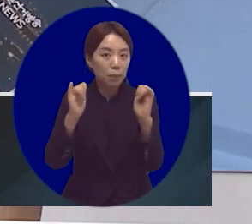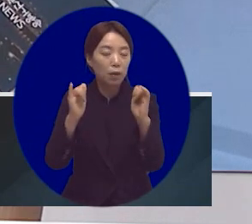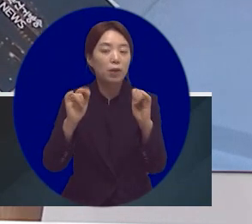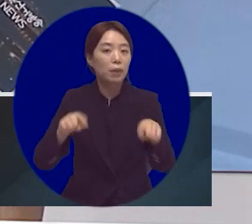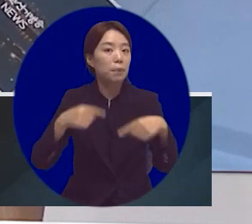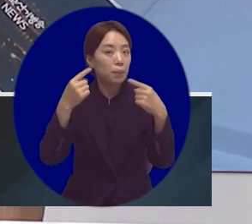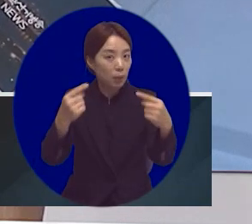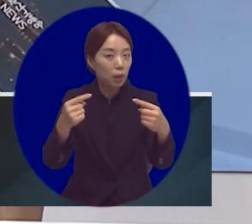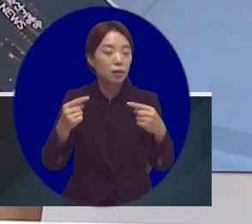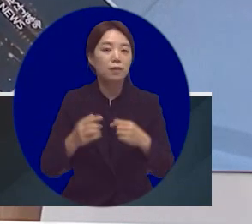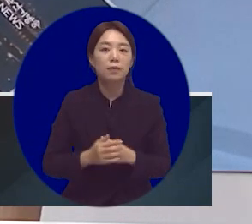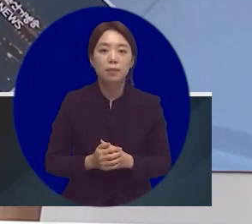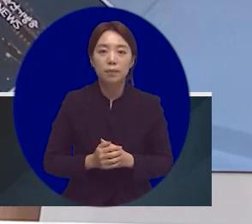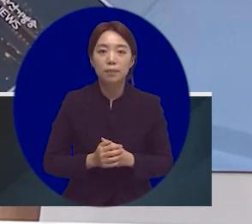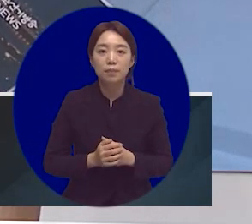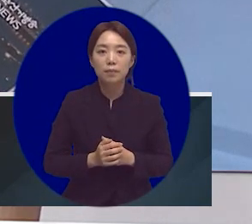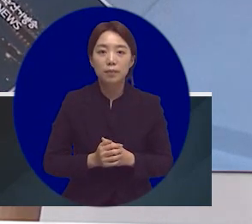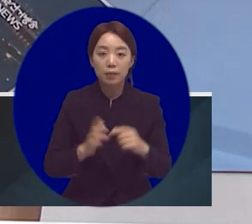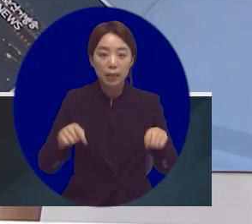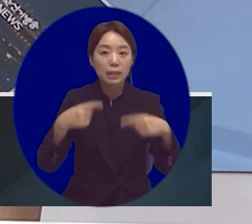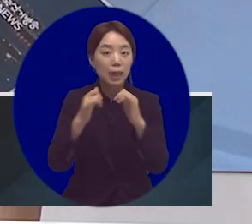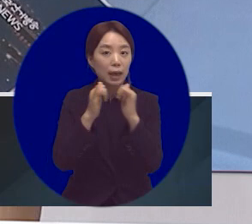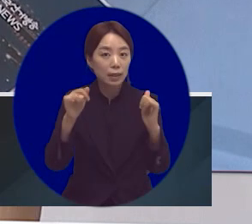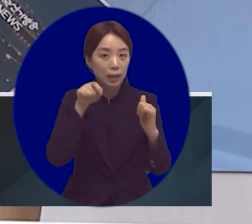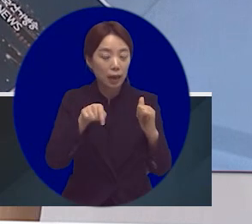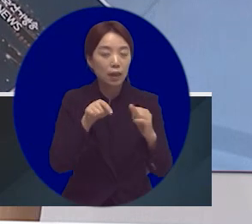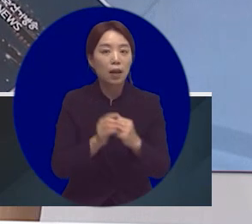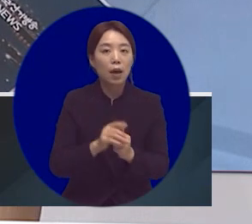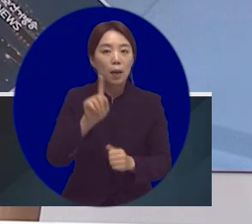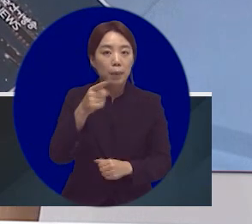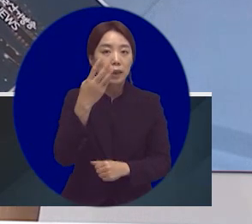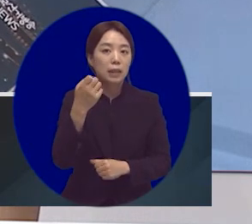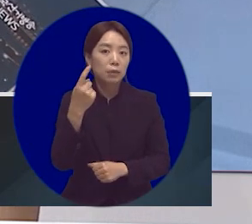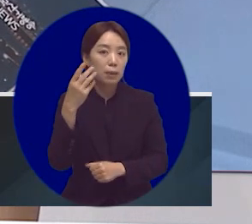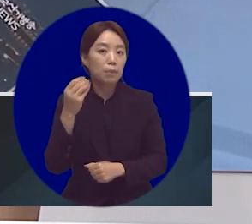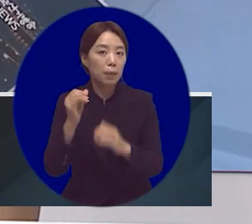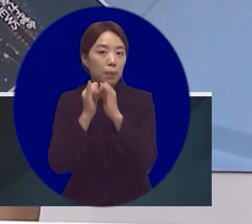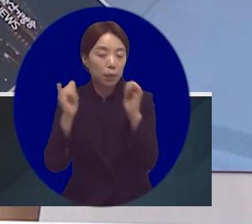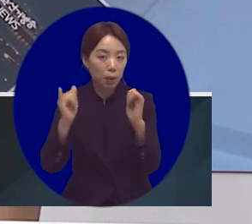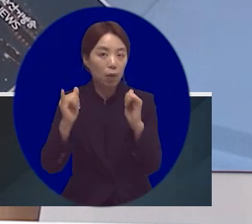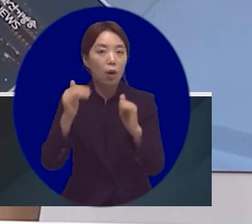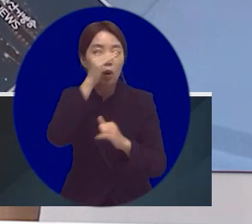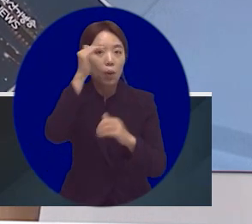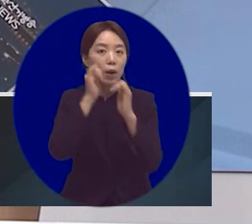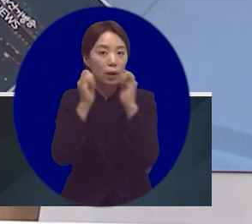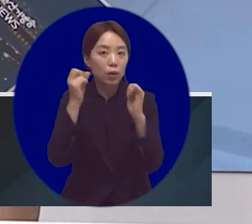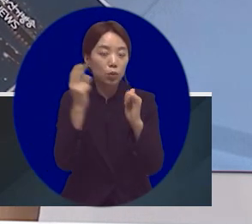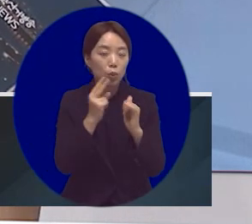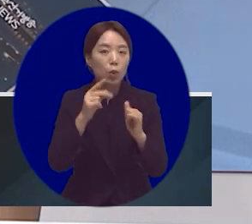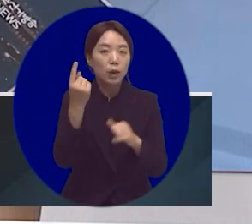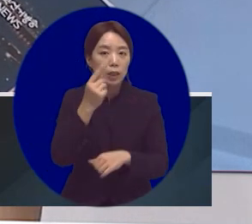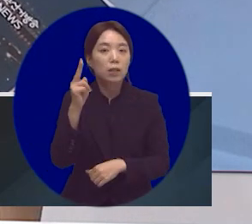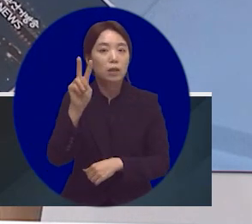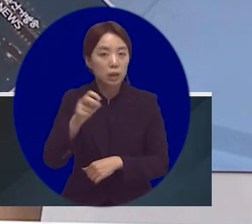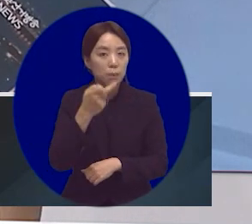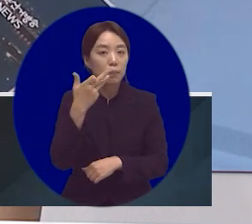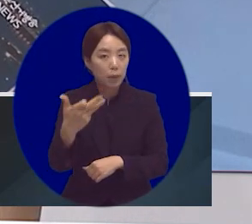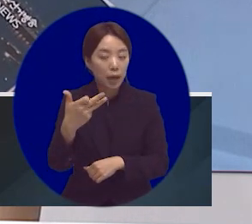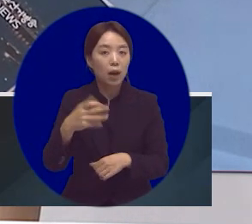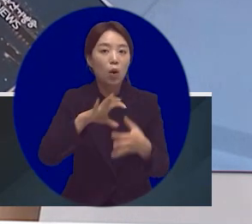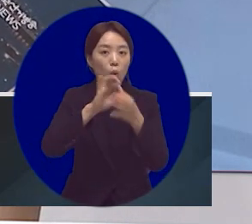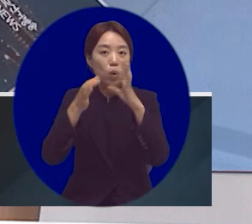유권자를 대상으로 실시됐습니다. 참가자 규모로 보면 141만 명의 관람객을 기록한 2018년 평창